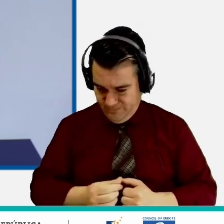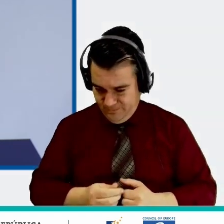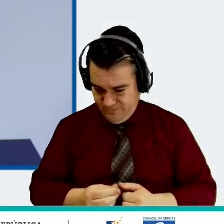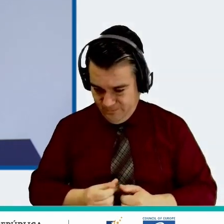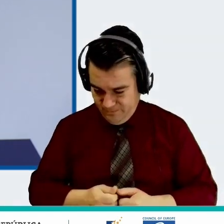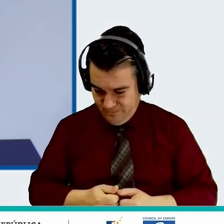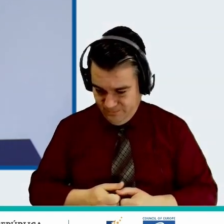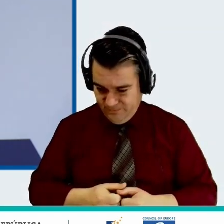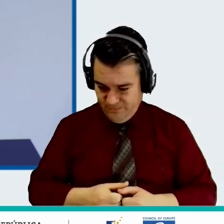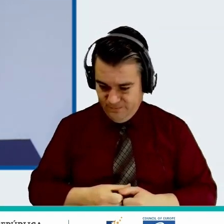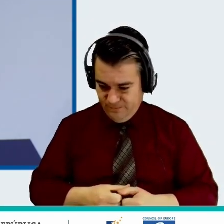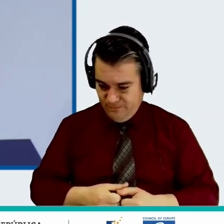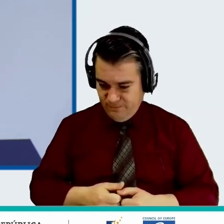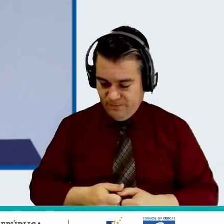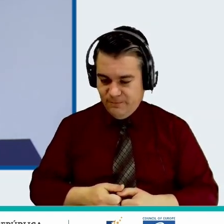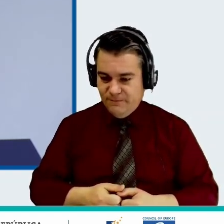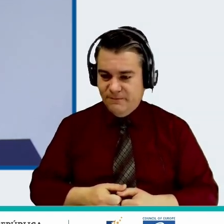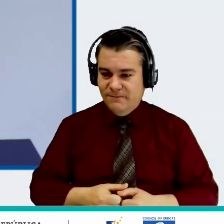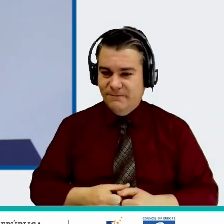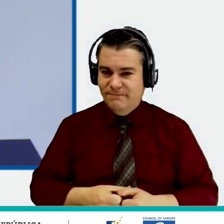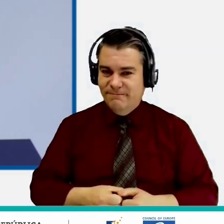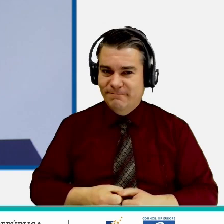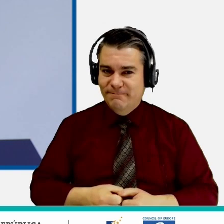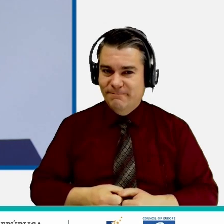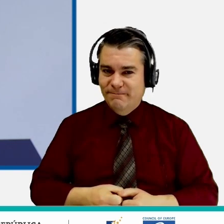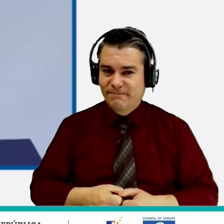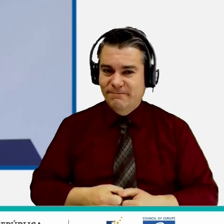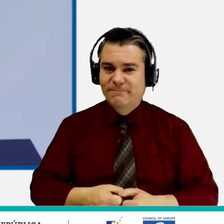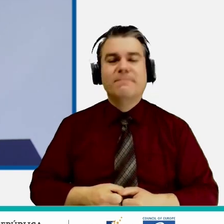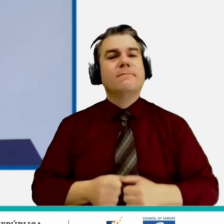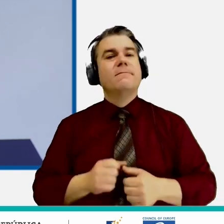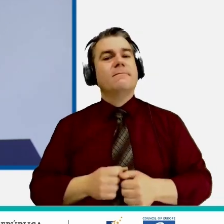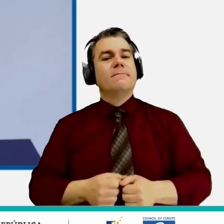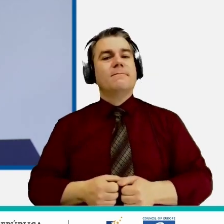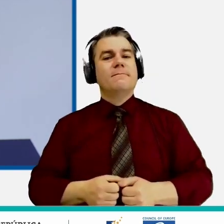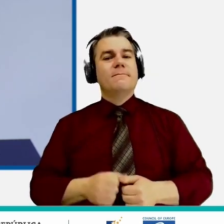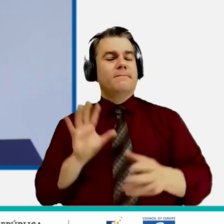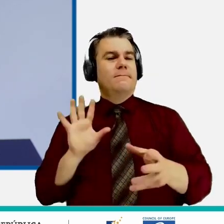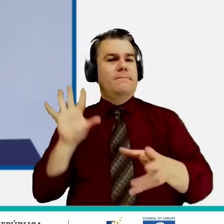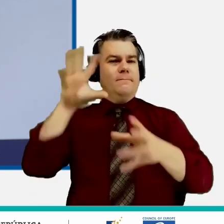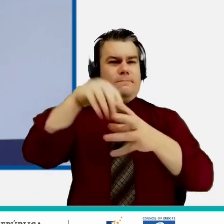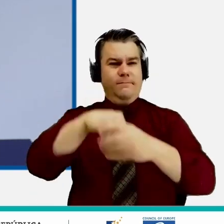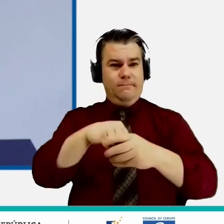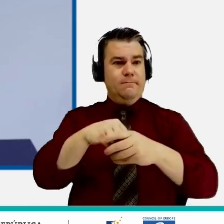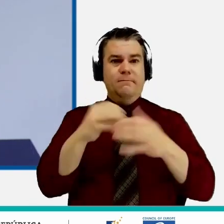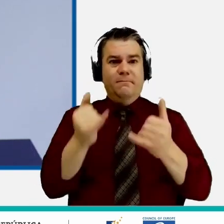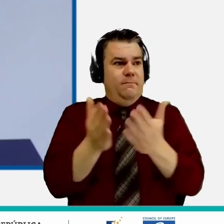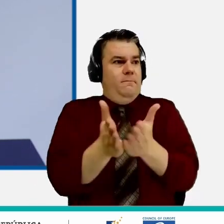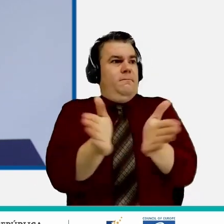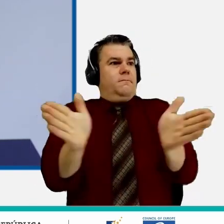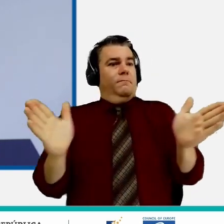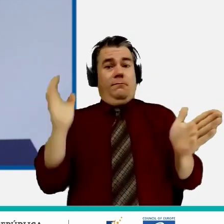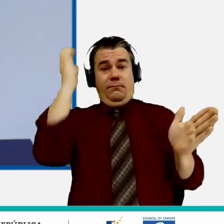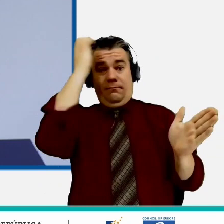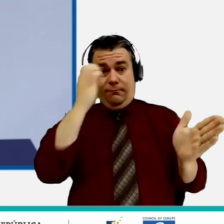всего вот этого большого, большой платформы в этой области, вот, я хочу сказать, что мы понимаем те задачи,